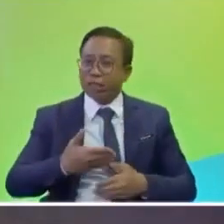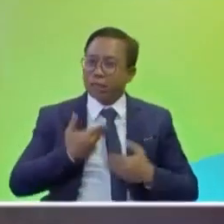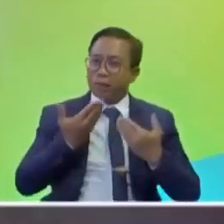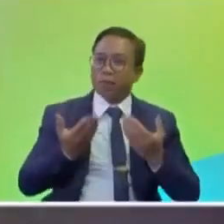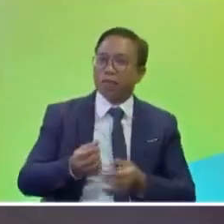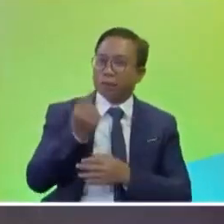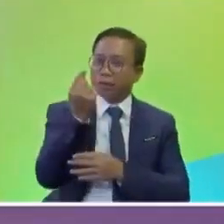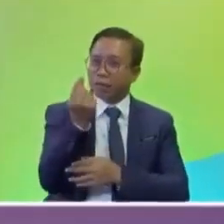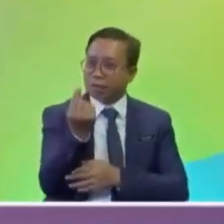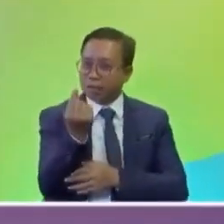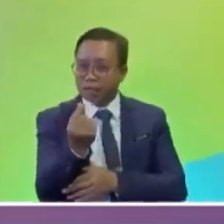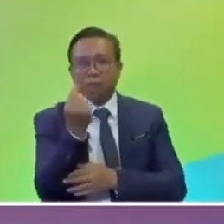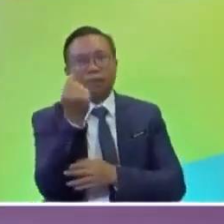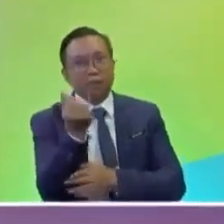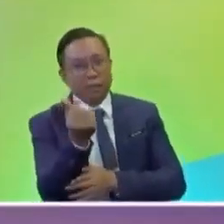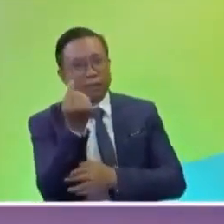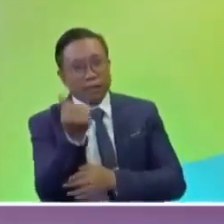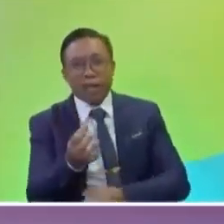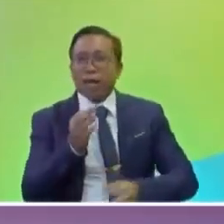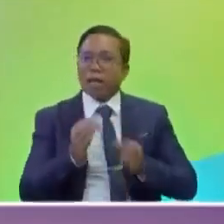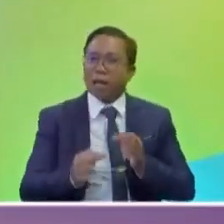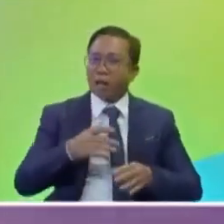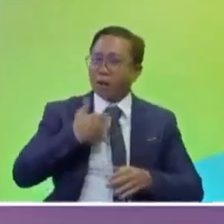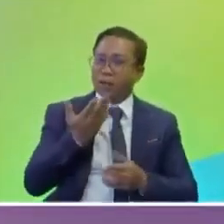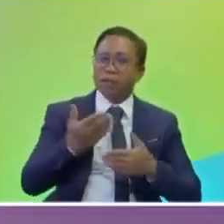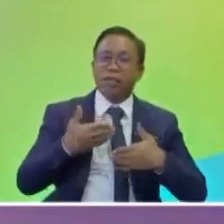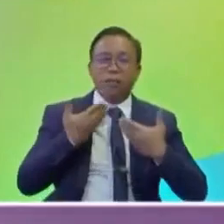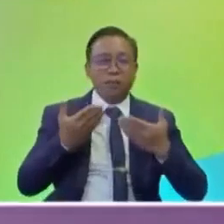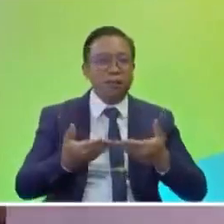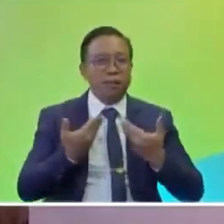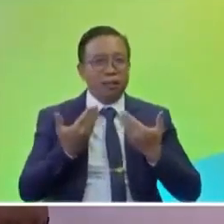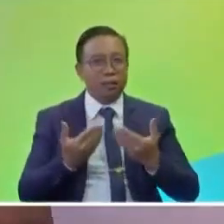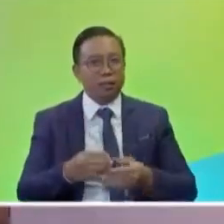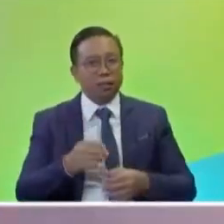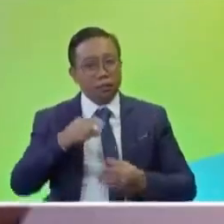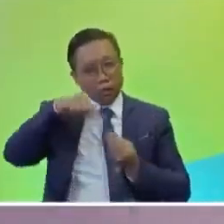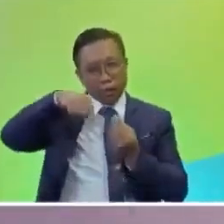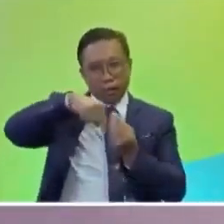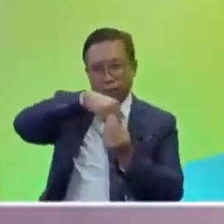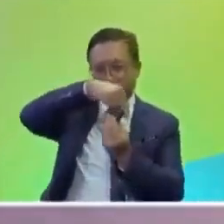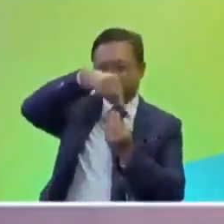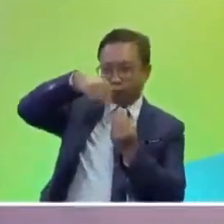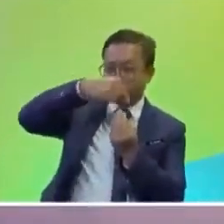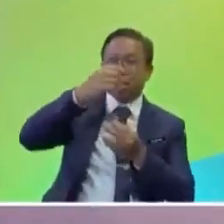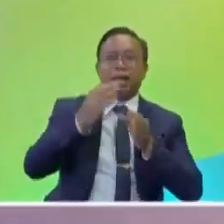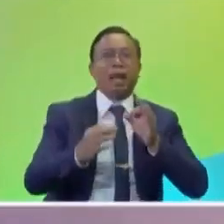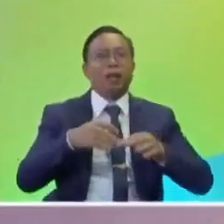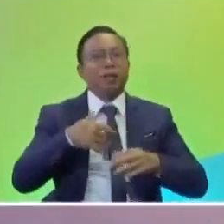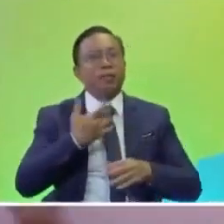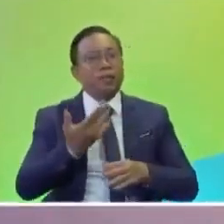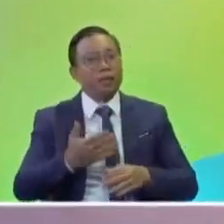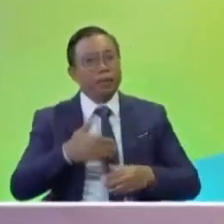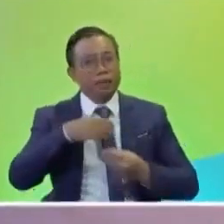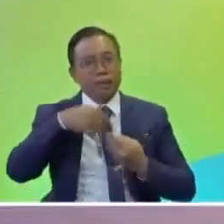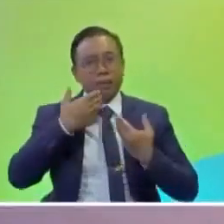rasa gembira petik jari. Kalau rasa gembira pusing-pusing. Pusing.